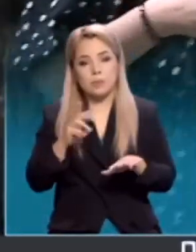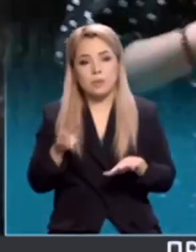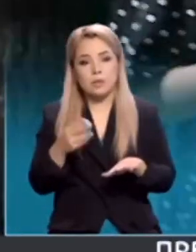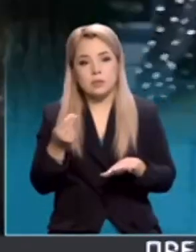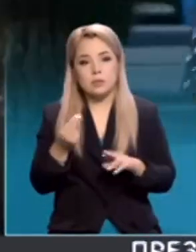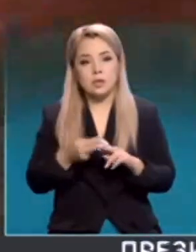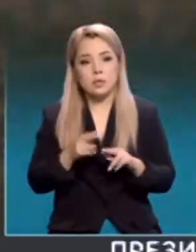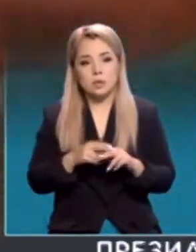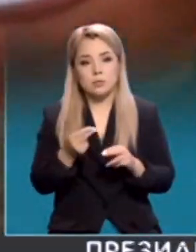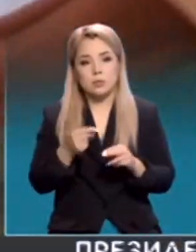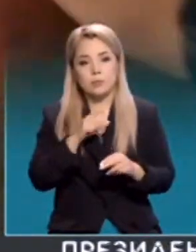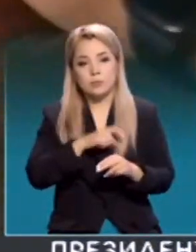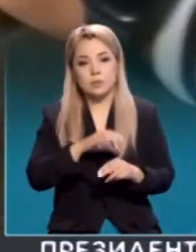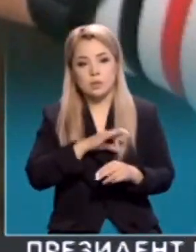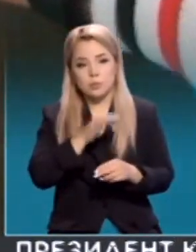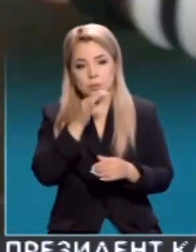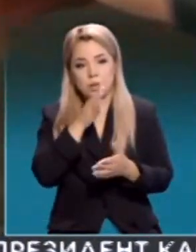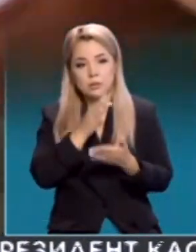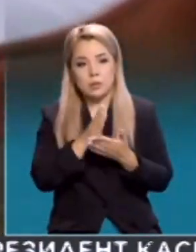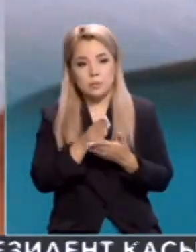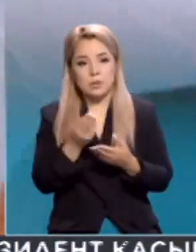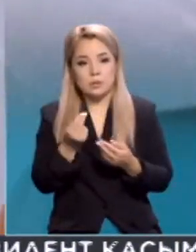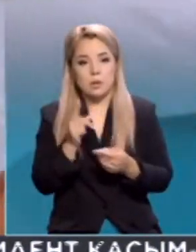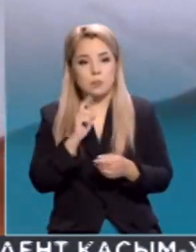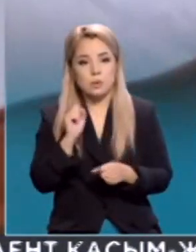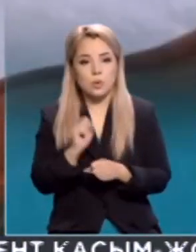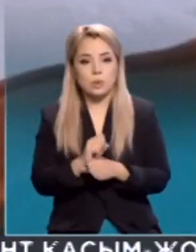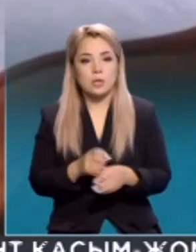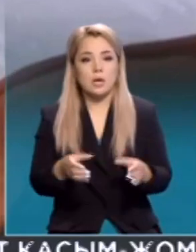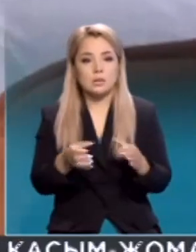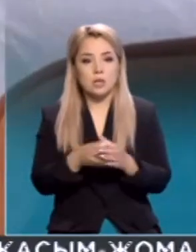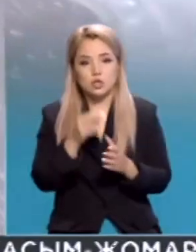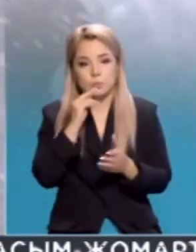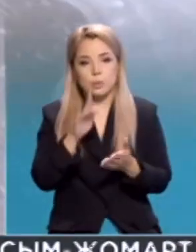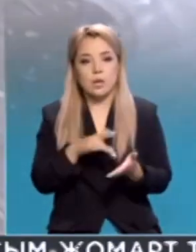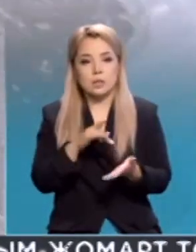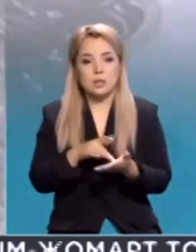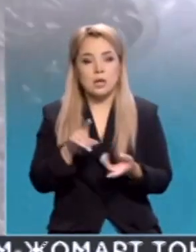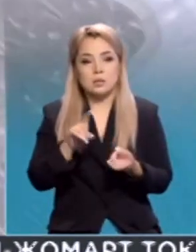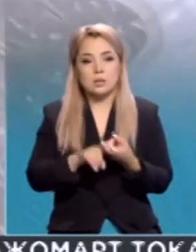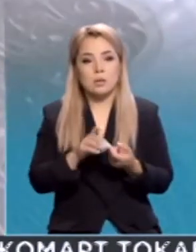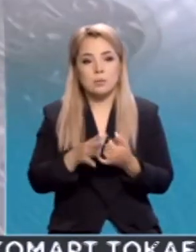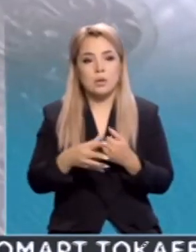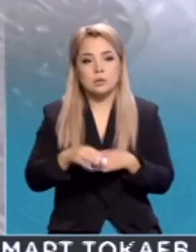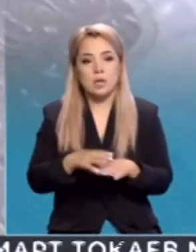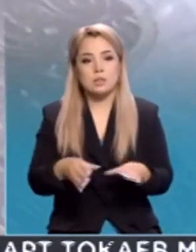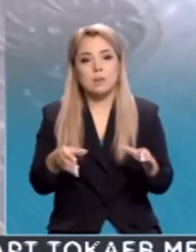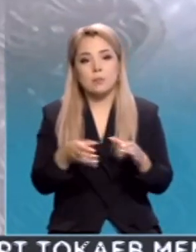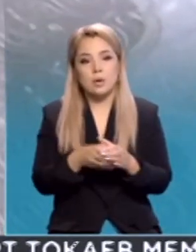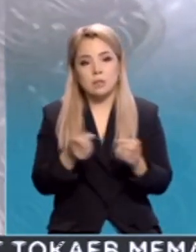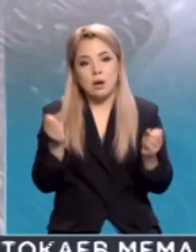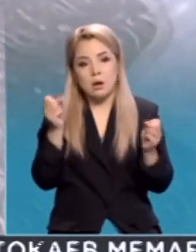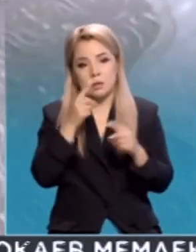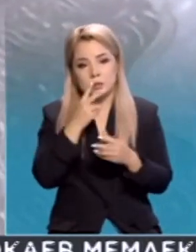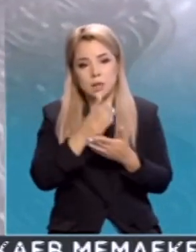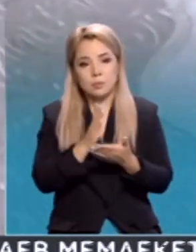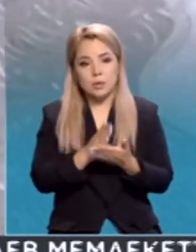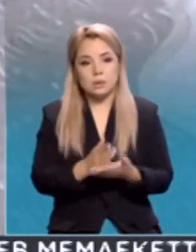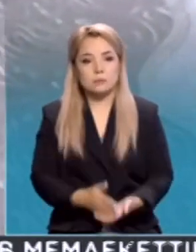теңгеден астам қаржыдан қағылып отыр. Бұл істі қаржылық мониторинг агенттігінің Шымкент қаласы бойынша аумақтық департаменті анықтады.